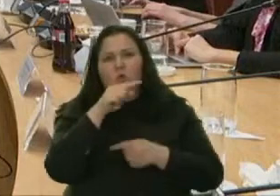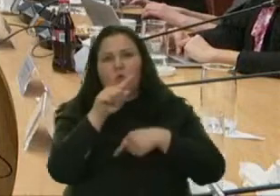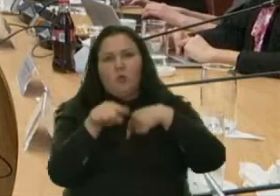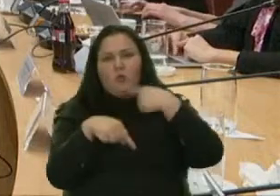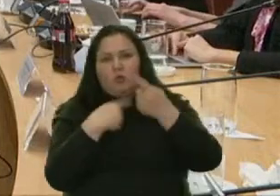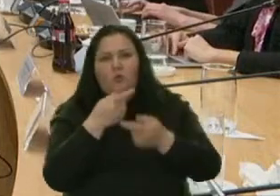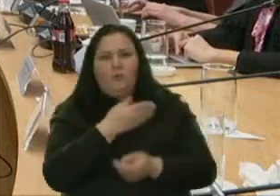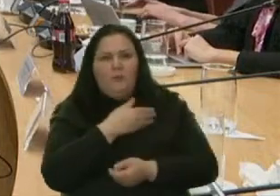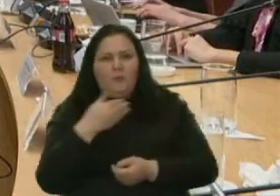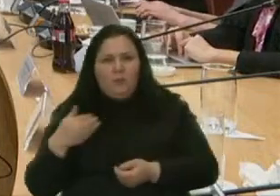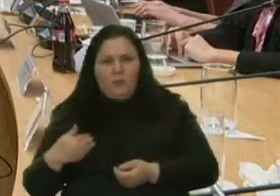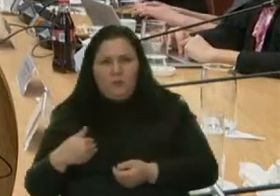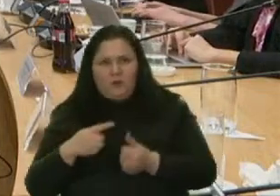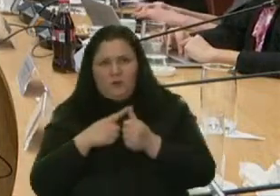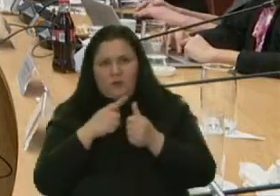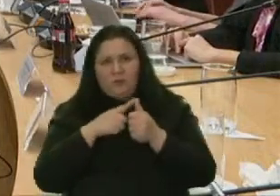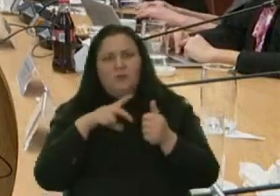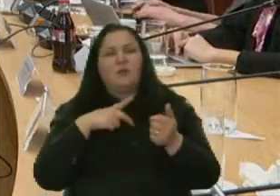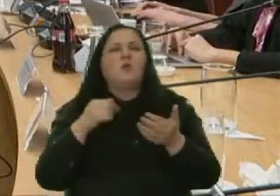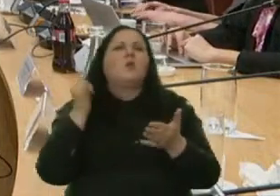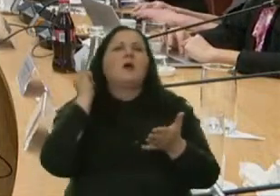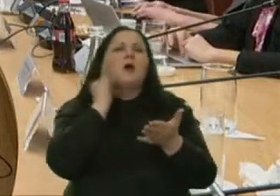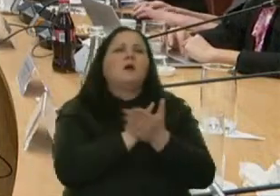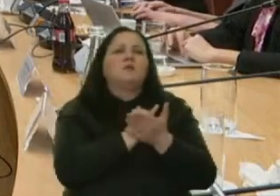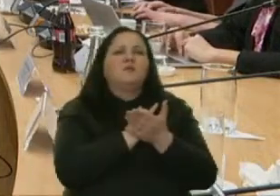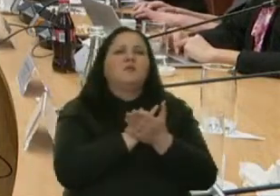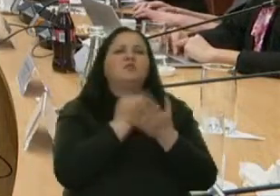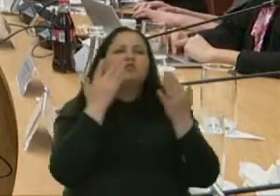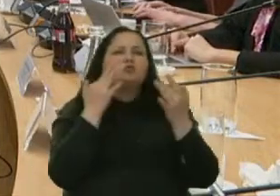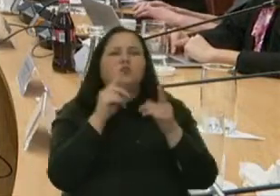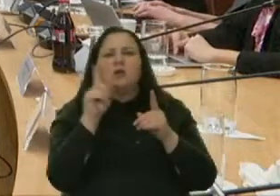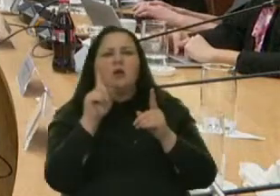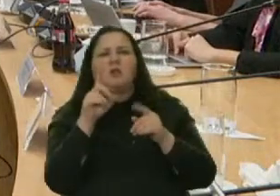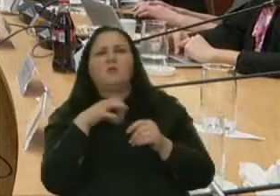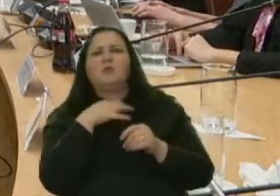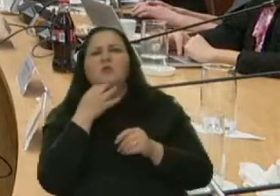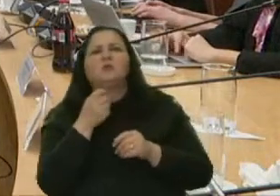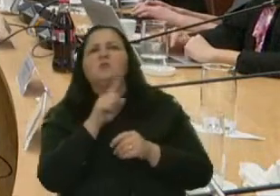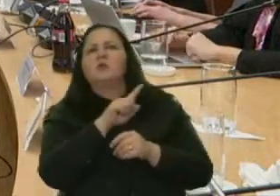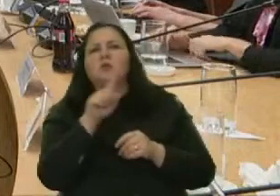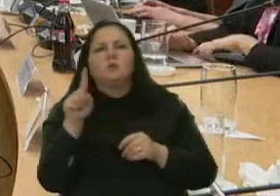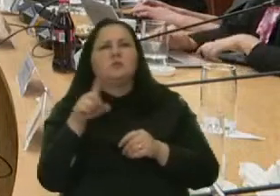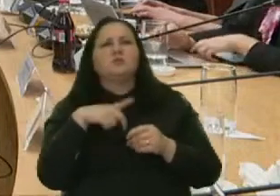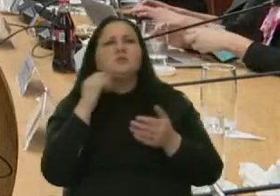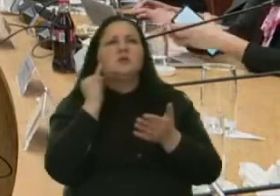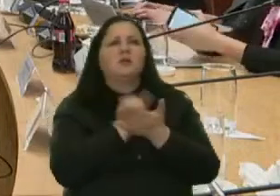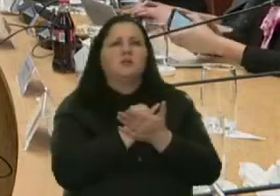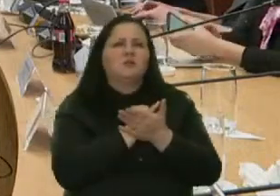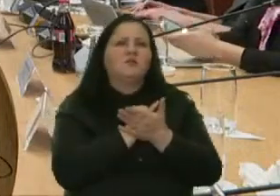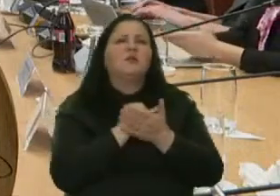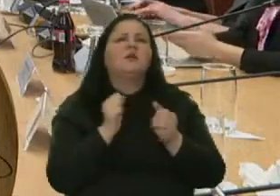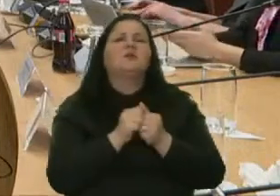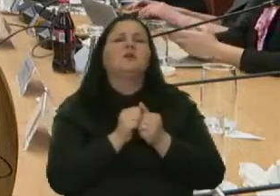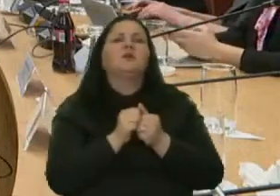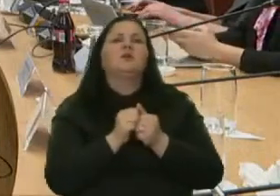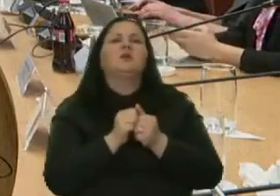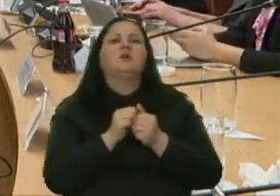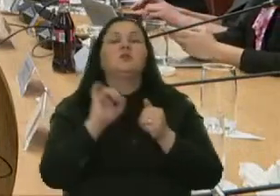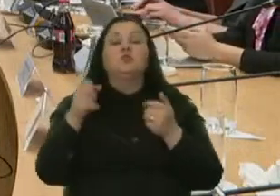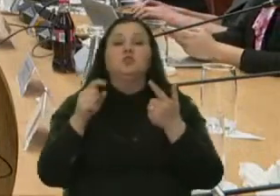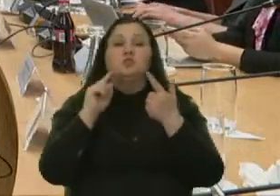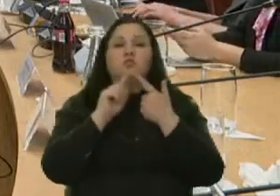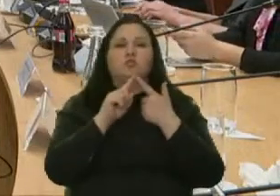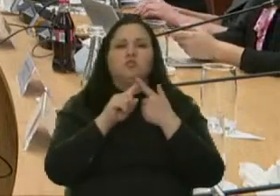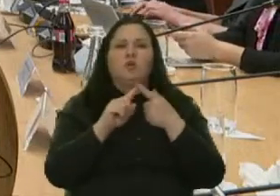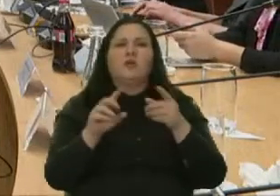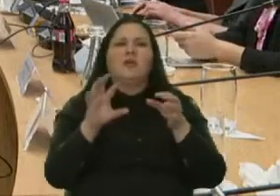capitală Asta este o realitate și niște cifre pe care nu le putem contesta că nu sunt cifrele noastre Asta este o realitate și a